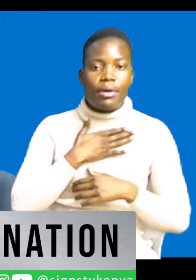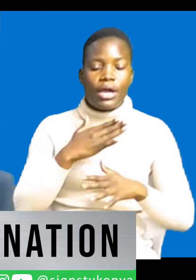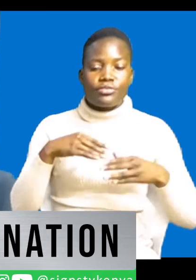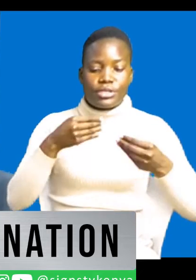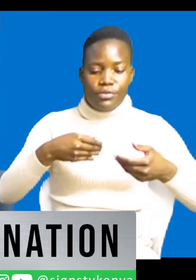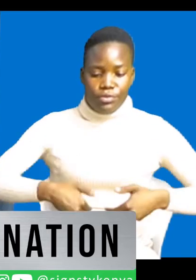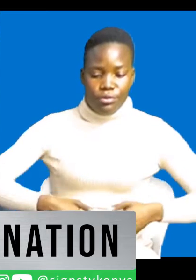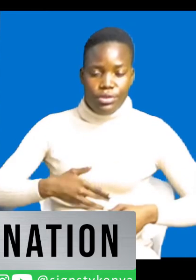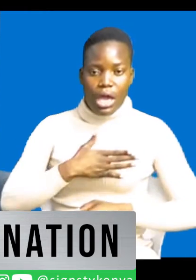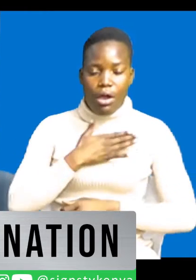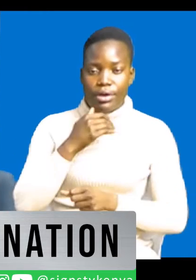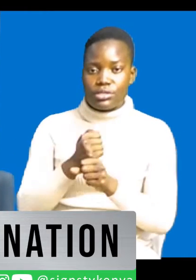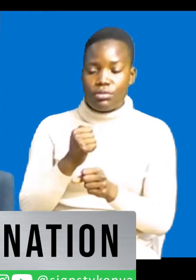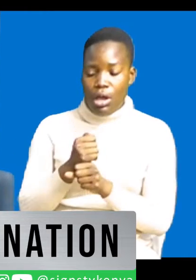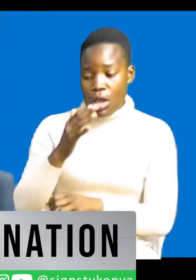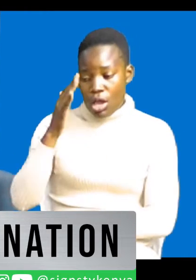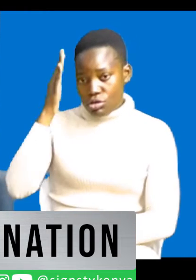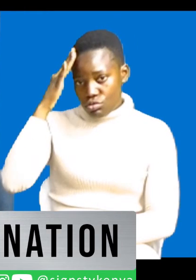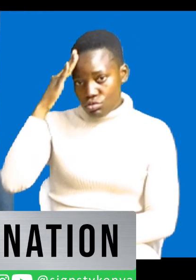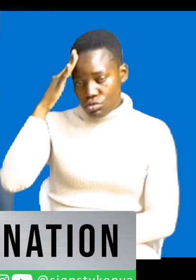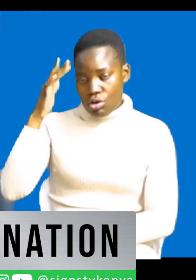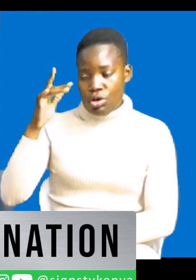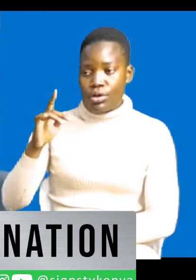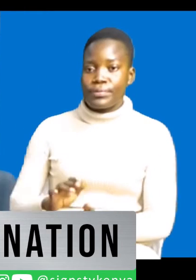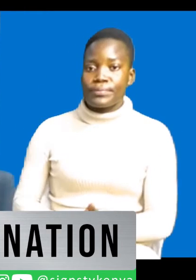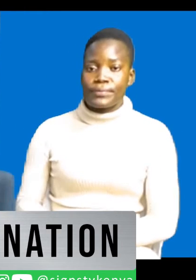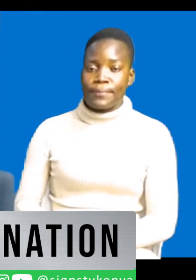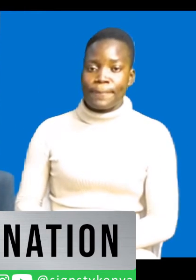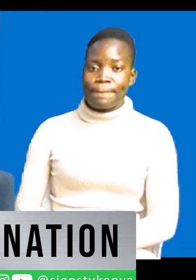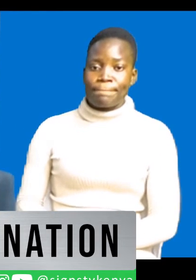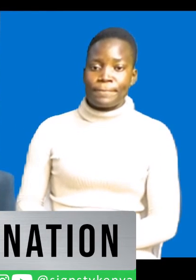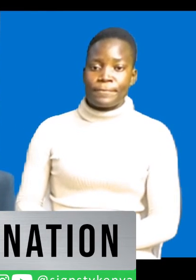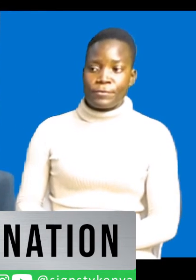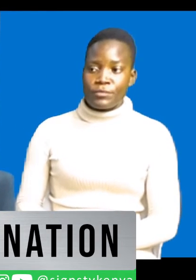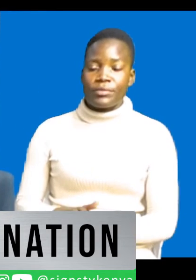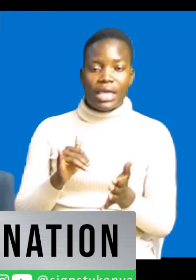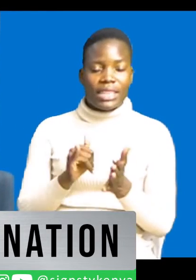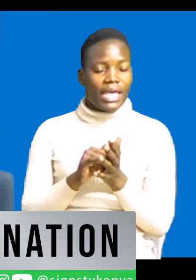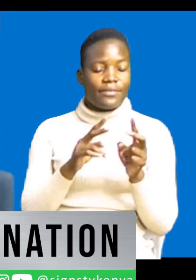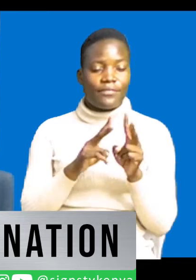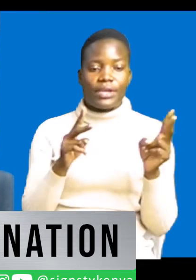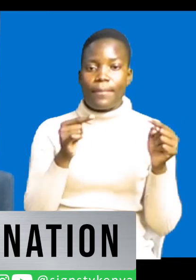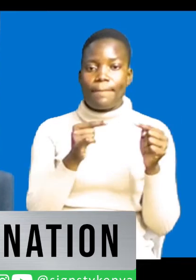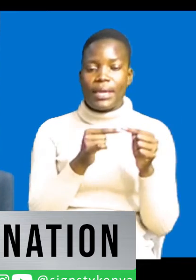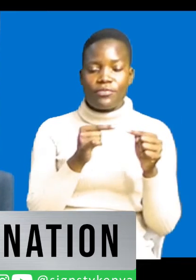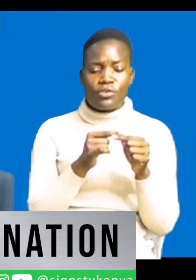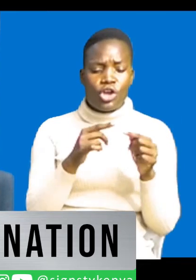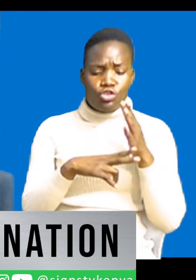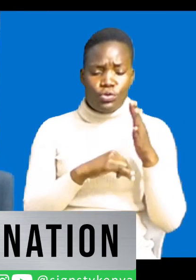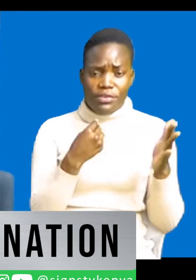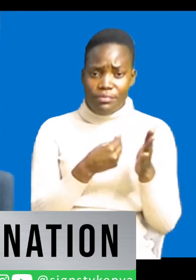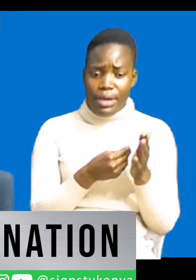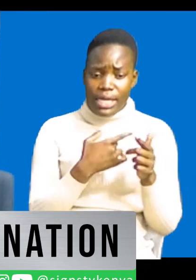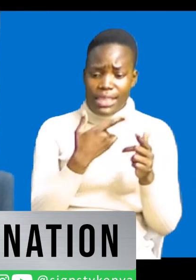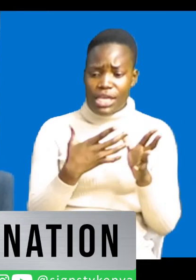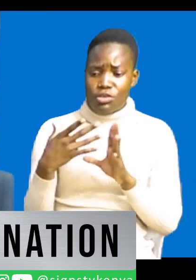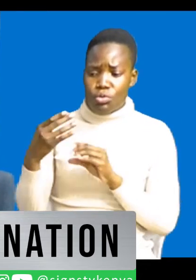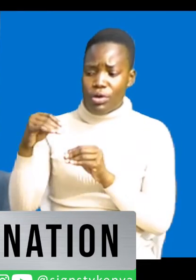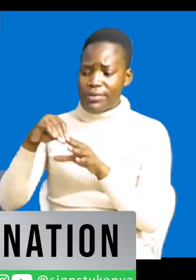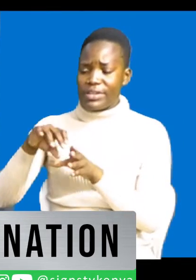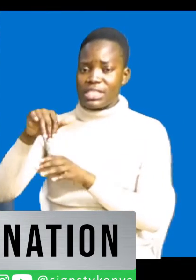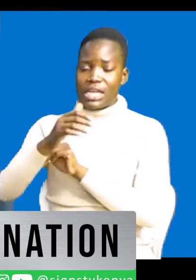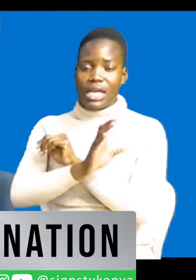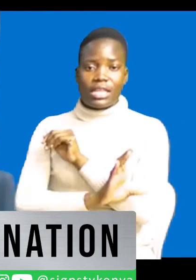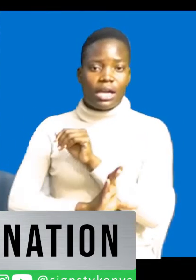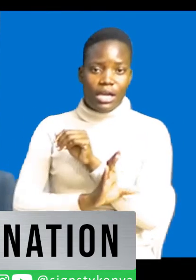youth wetu kazi. Ukiongea mambo ya like hiyo kidonda haiponi ama nianze Nicholas. Haiponi kabisa,